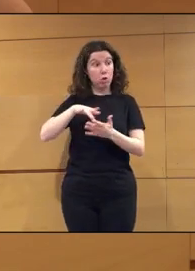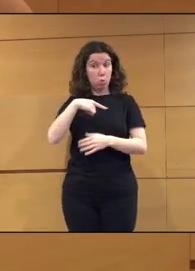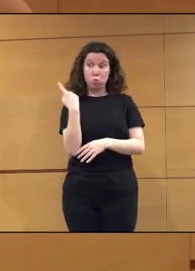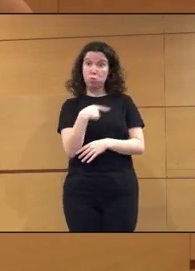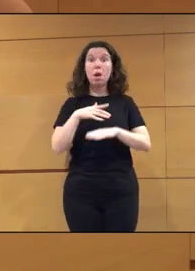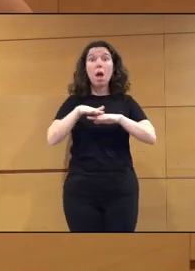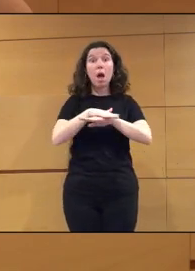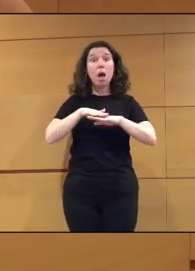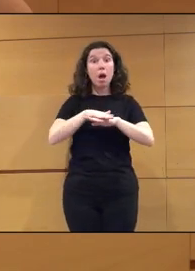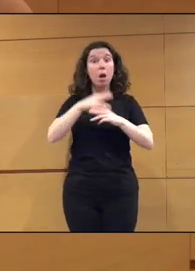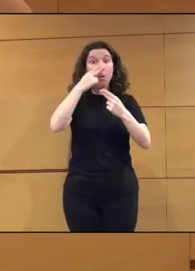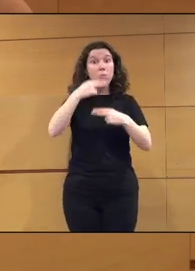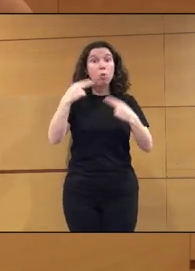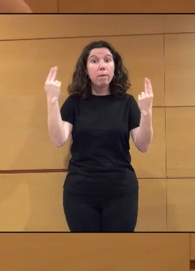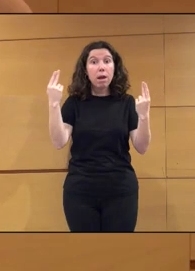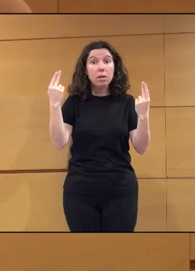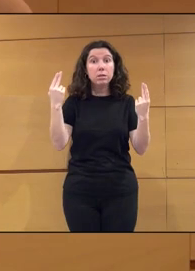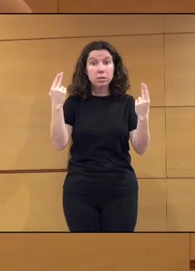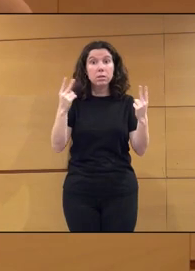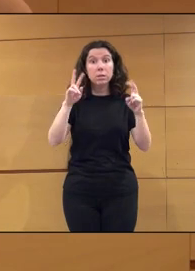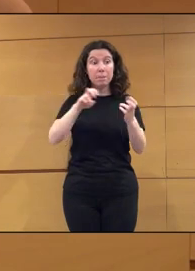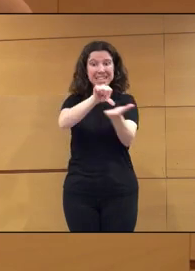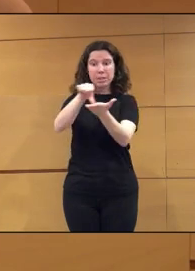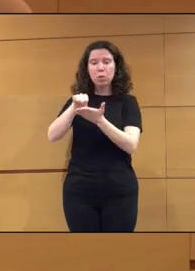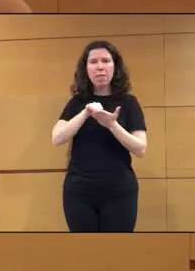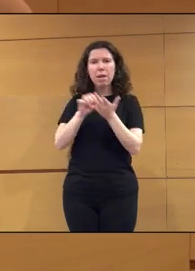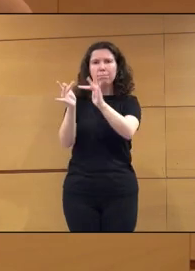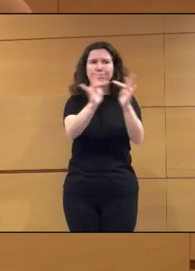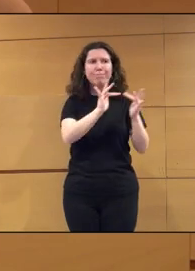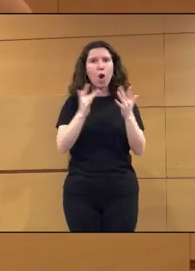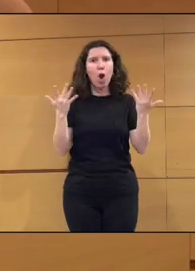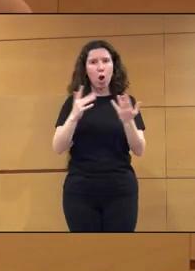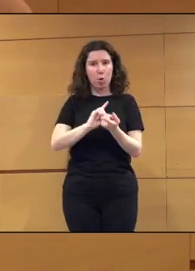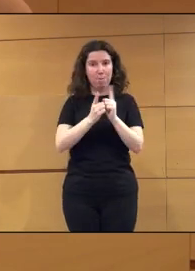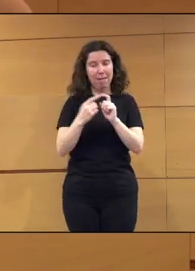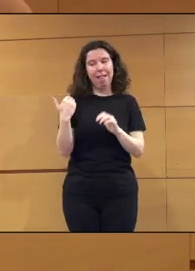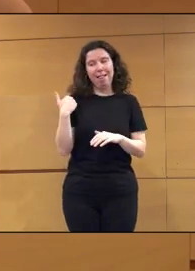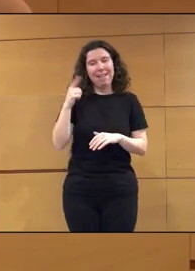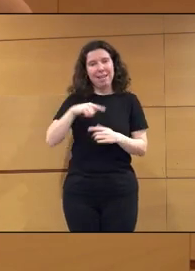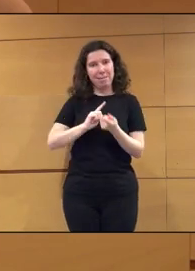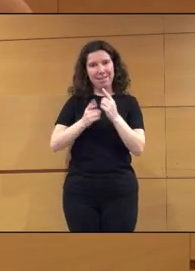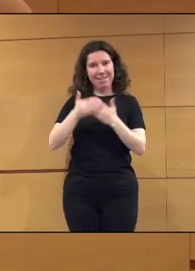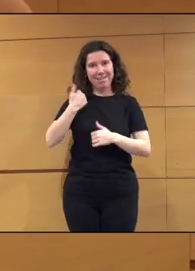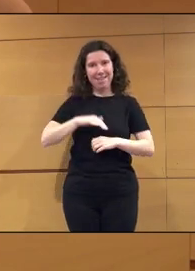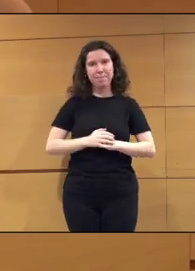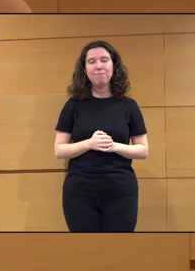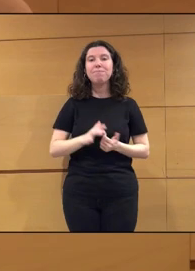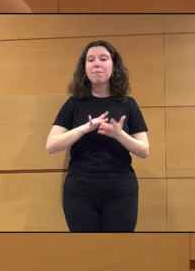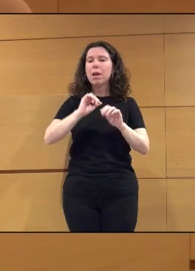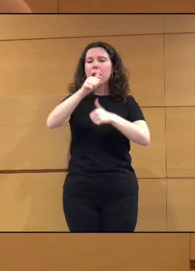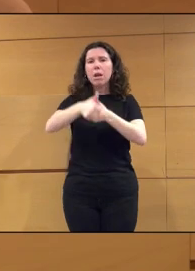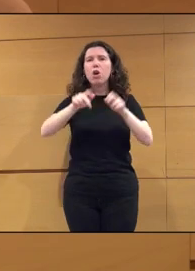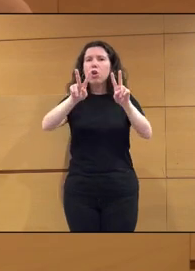públiques ens relacionem amb la ciutadania, si no ho està canviant ja i ens planteja doncs, nous reptes, ens